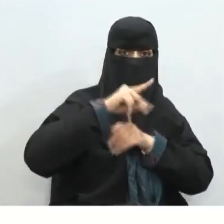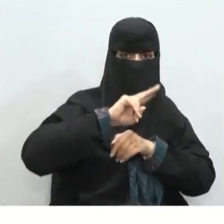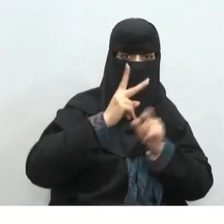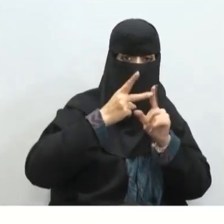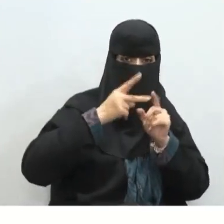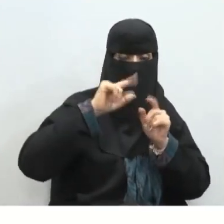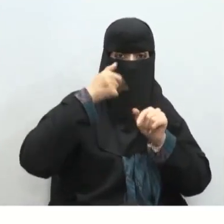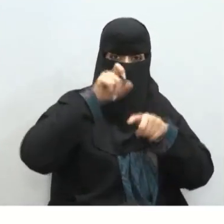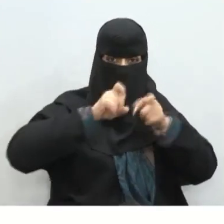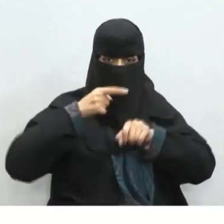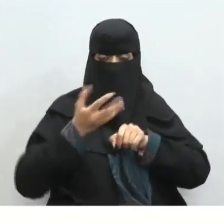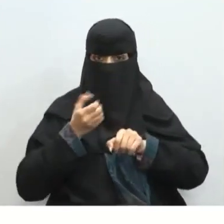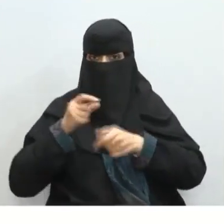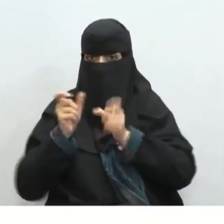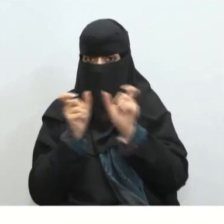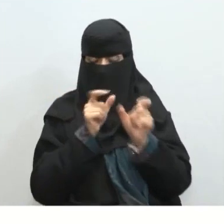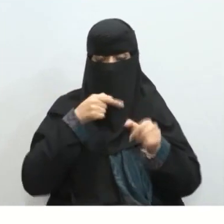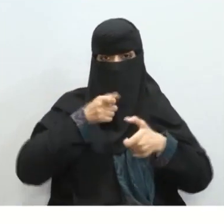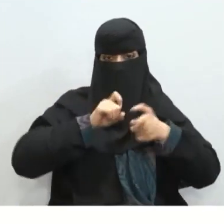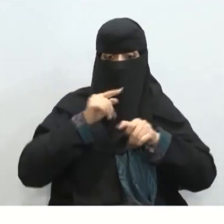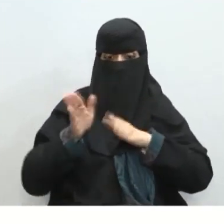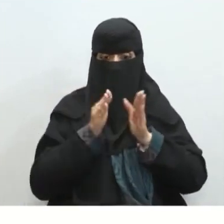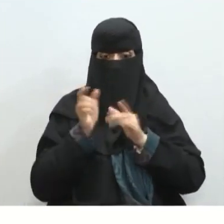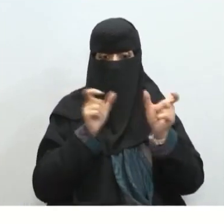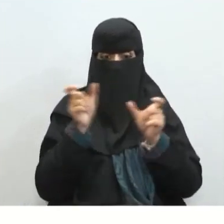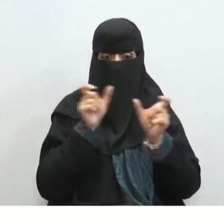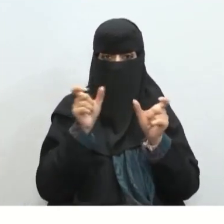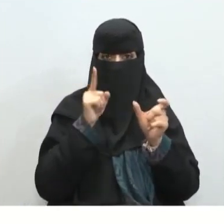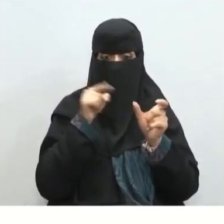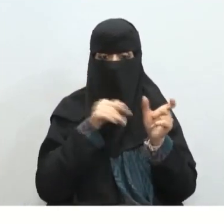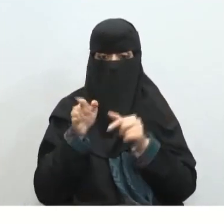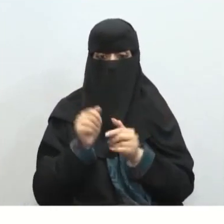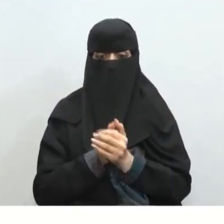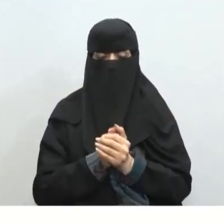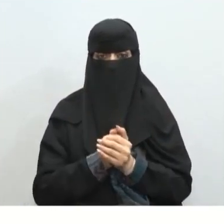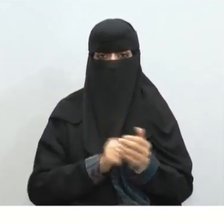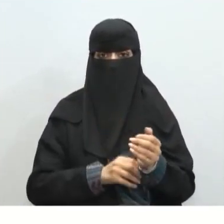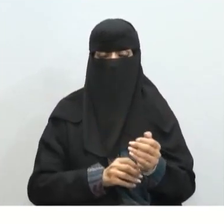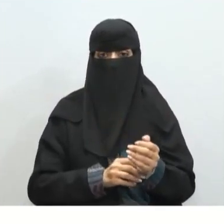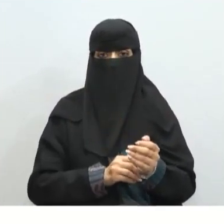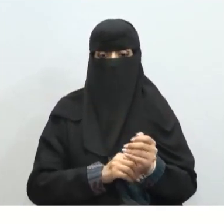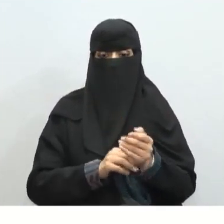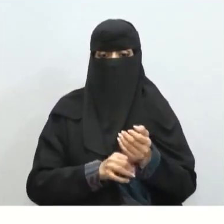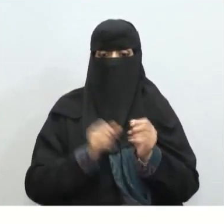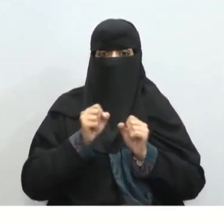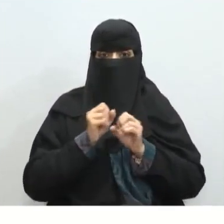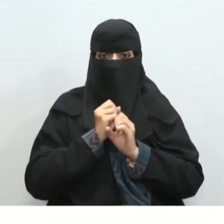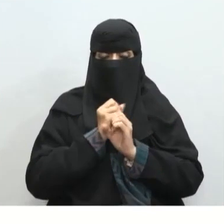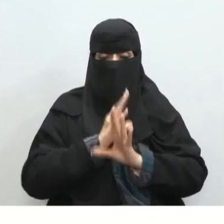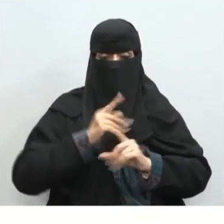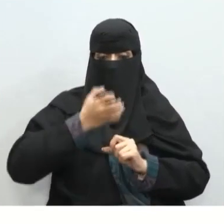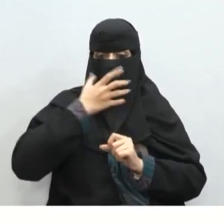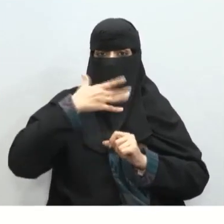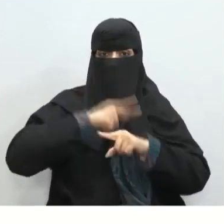يتكون في اثناء انتاج جزيئات الاي تي بي والكربوهيدرات يتحرر الاكسجين الى الجو في اثناء بناء